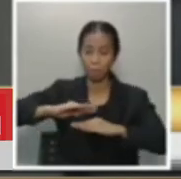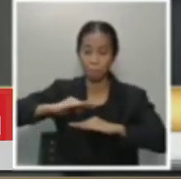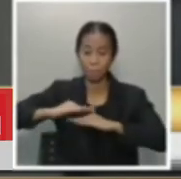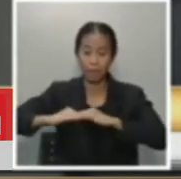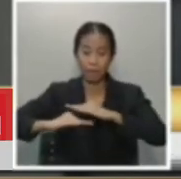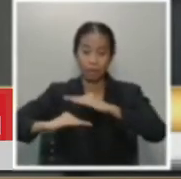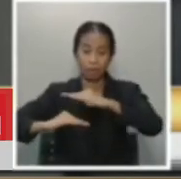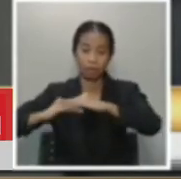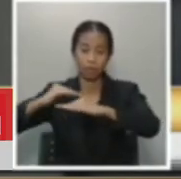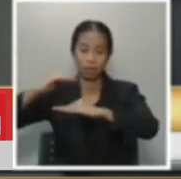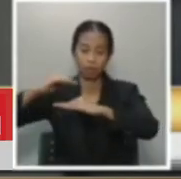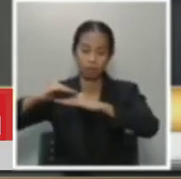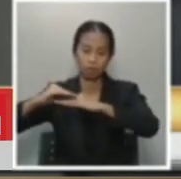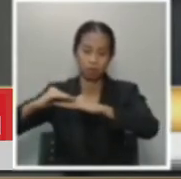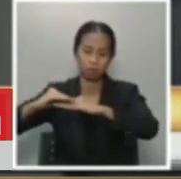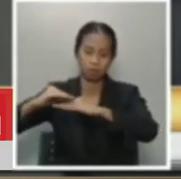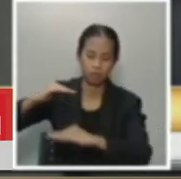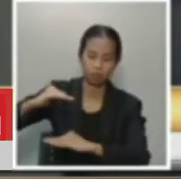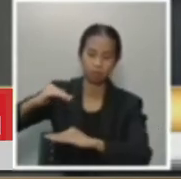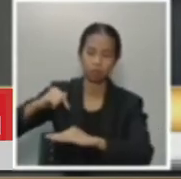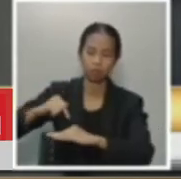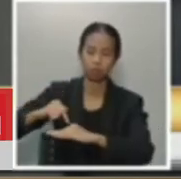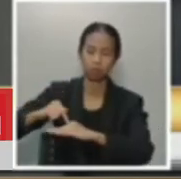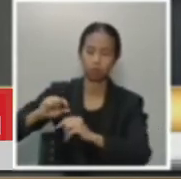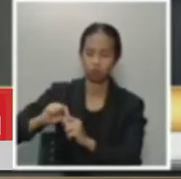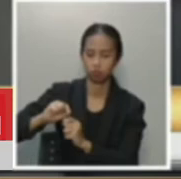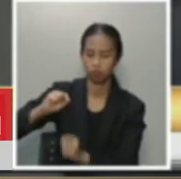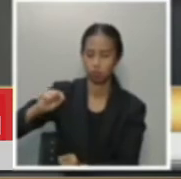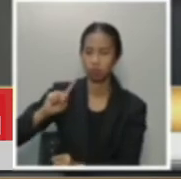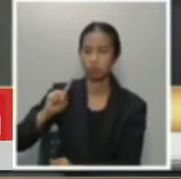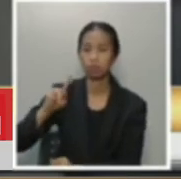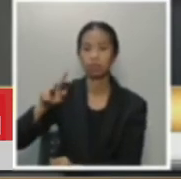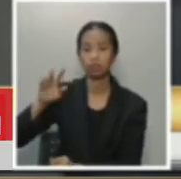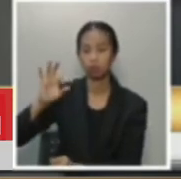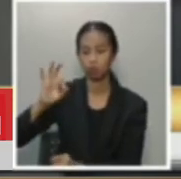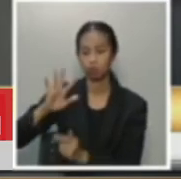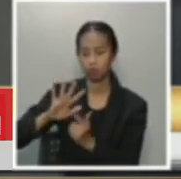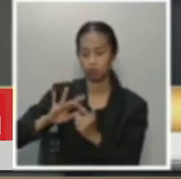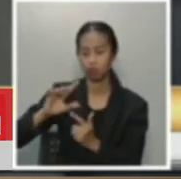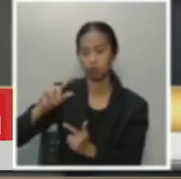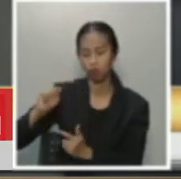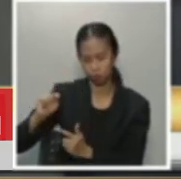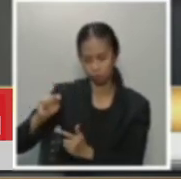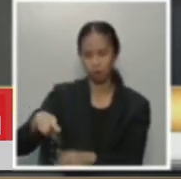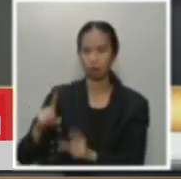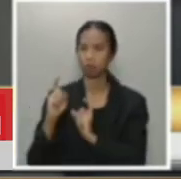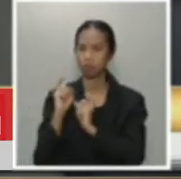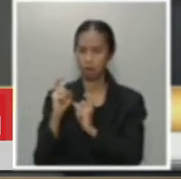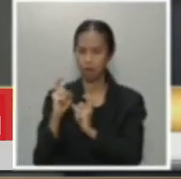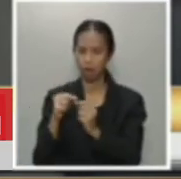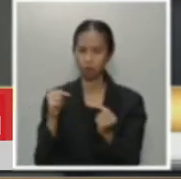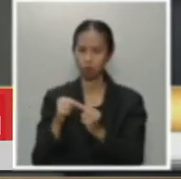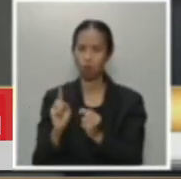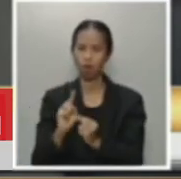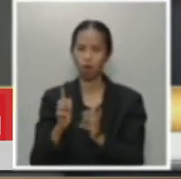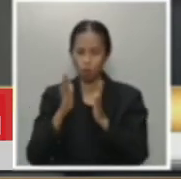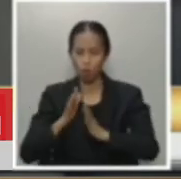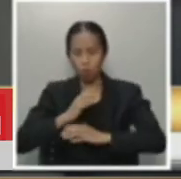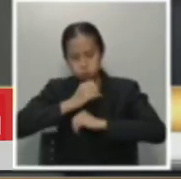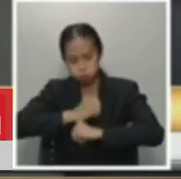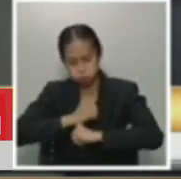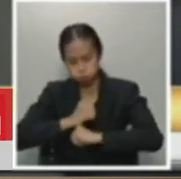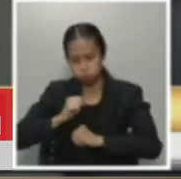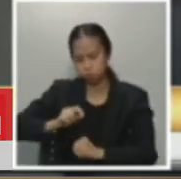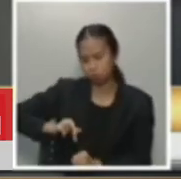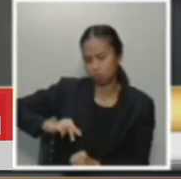มีความสูงมากกว่า1ฟุตนะคะเป็นอันตรายแล้วก็ความยากลำบากสำหรับผู้สูงอายุในการที่จะใช้สะพ